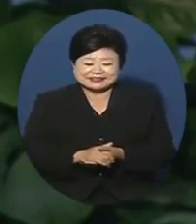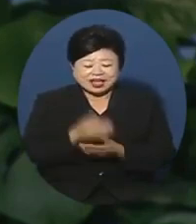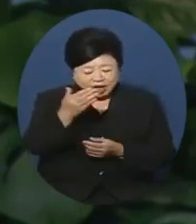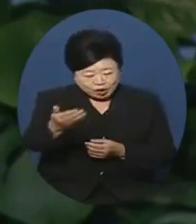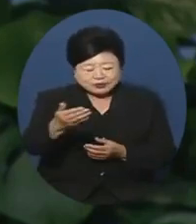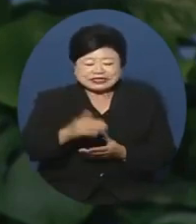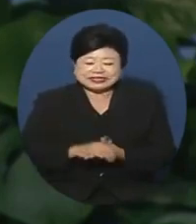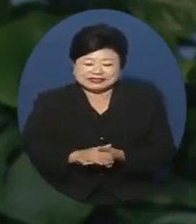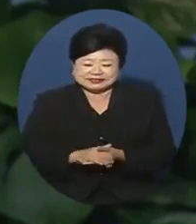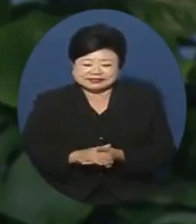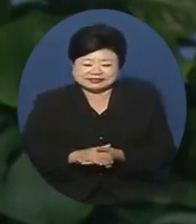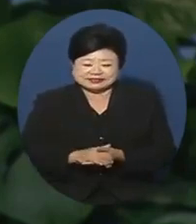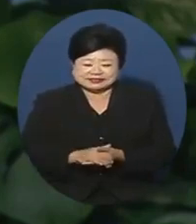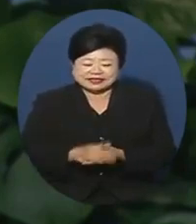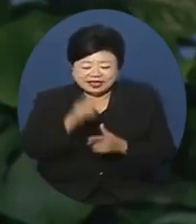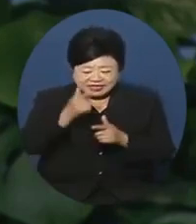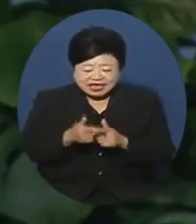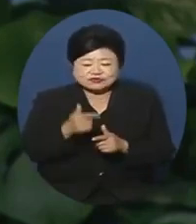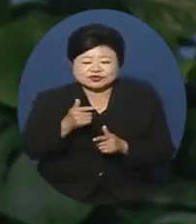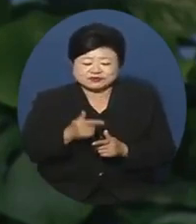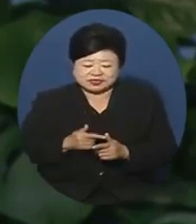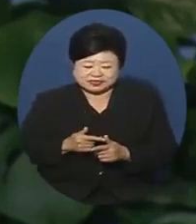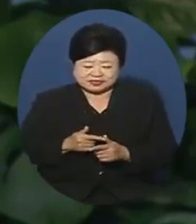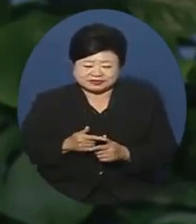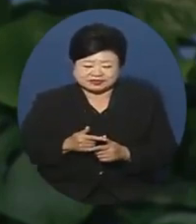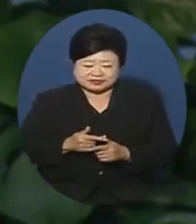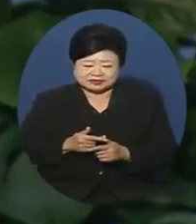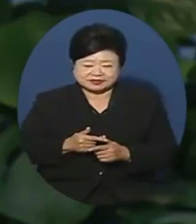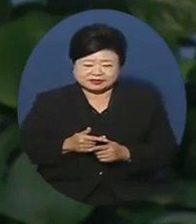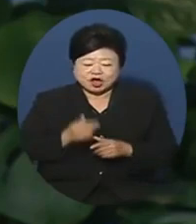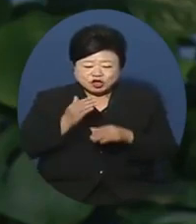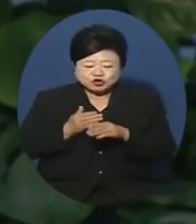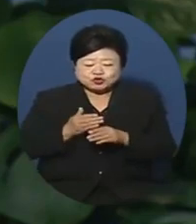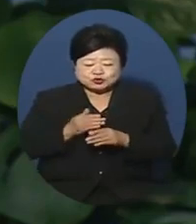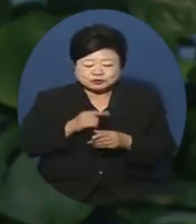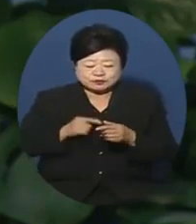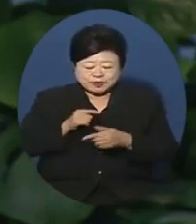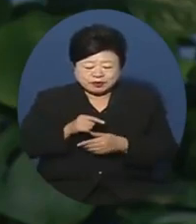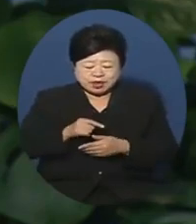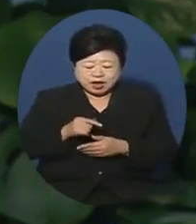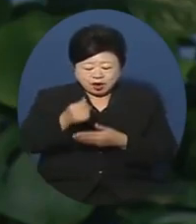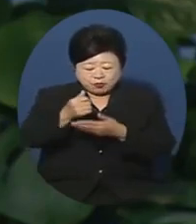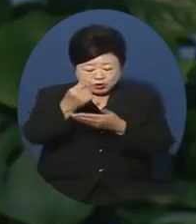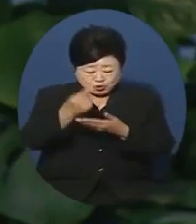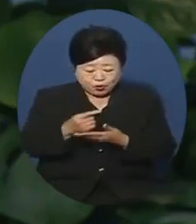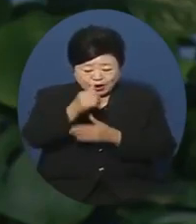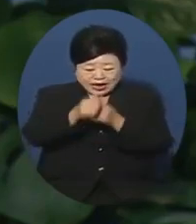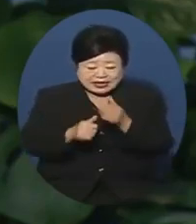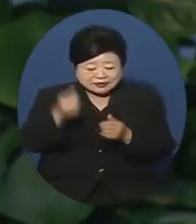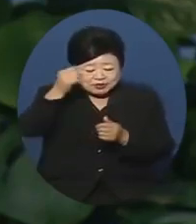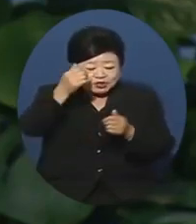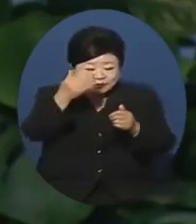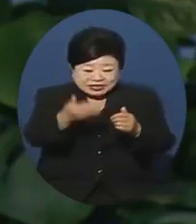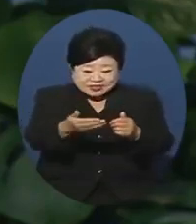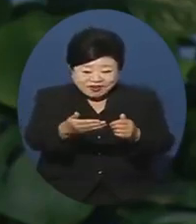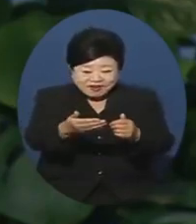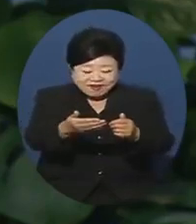여러분이 예수님을 중심으로 모시고 하나님의